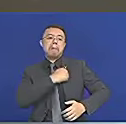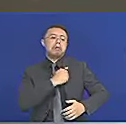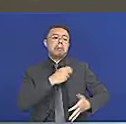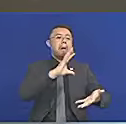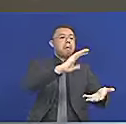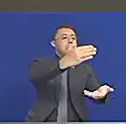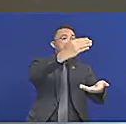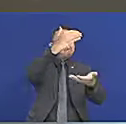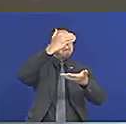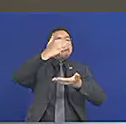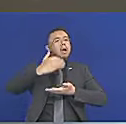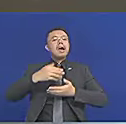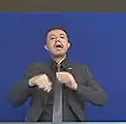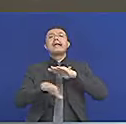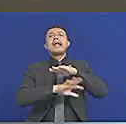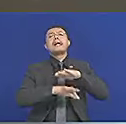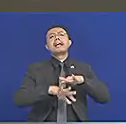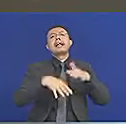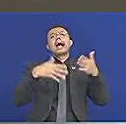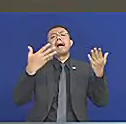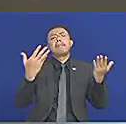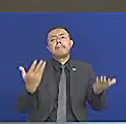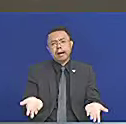diberikan. Dasarnya apa?